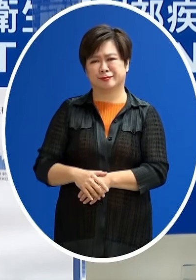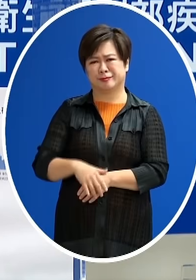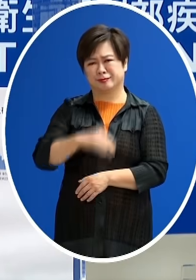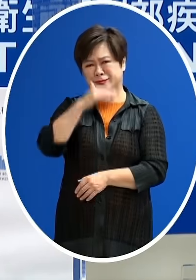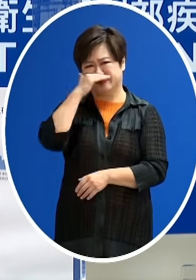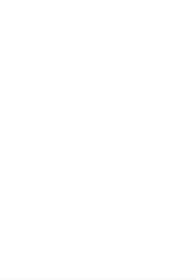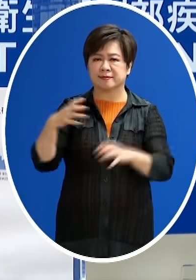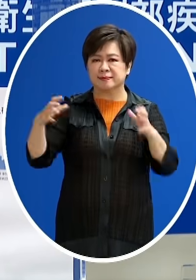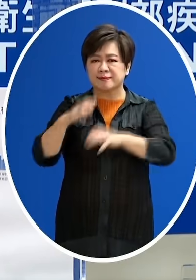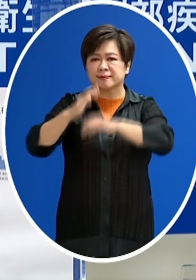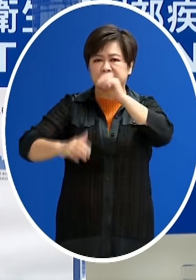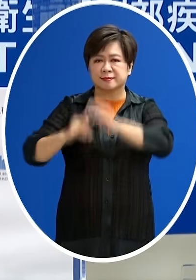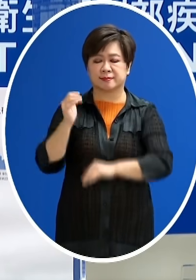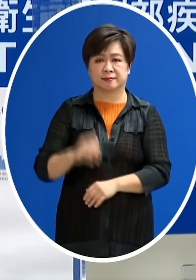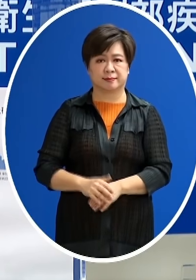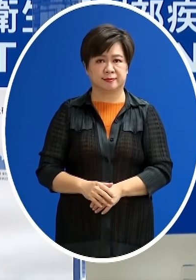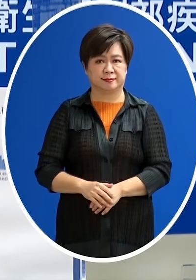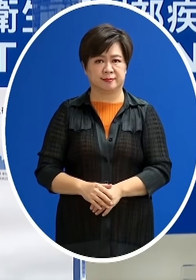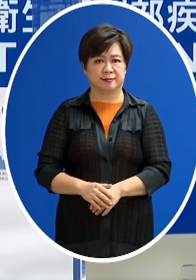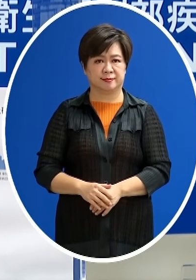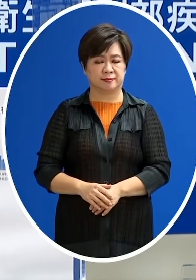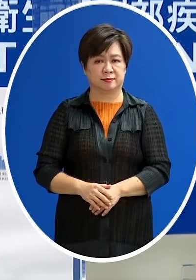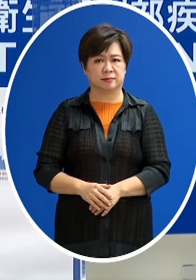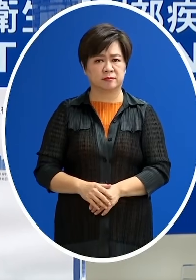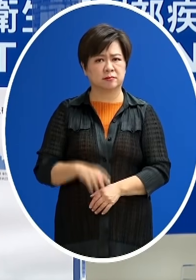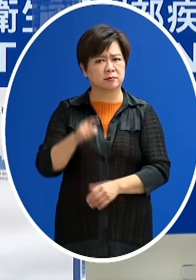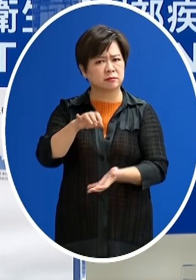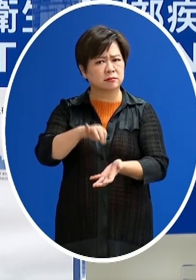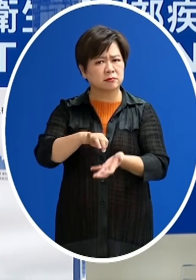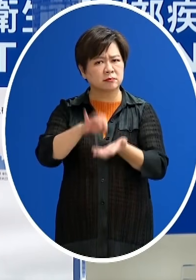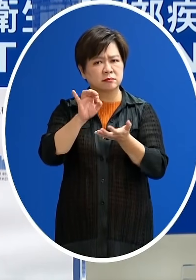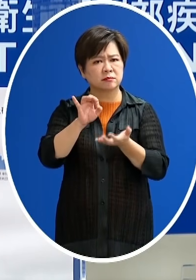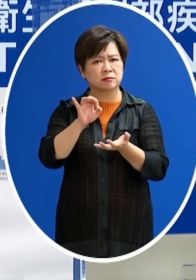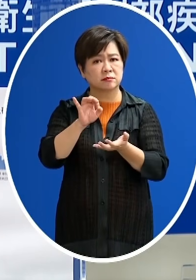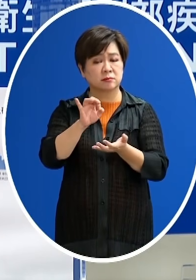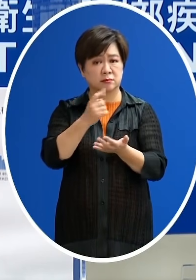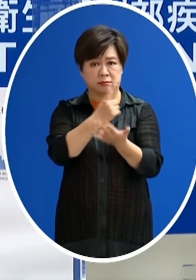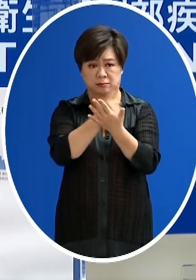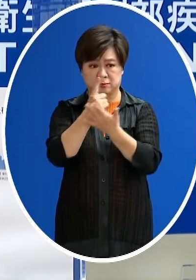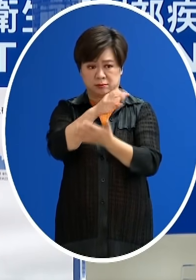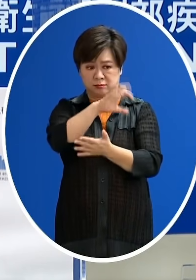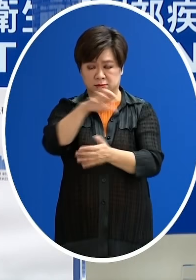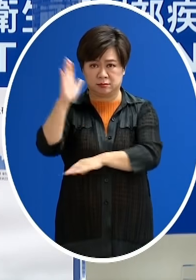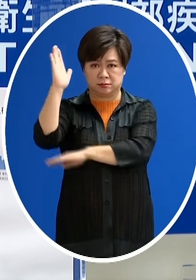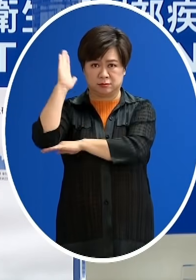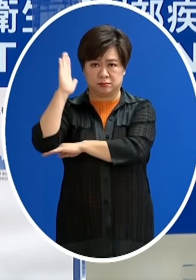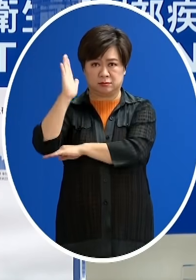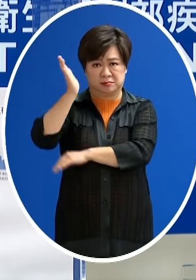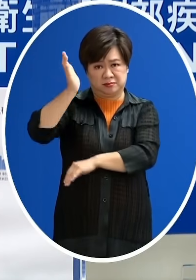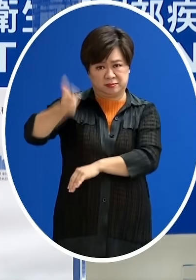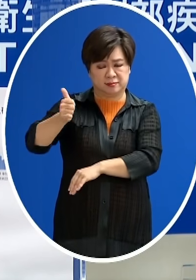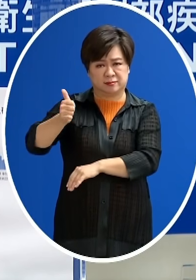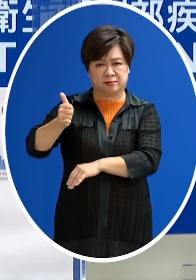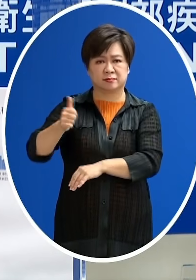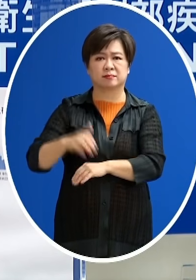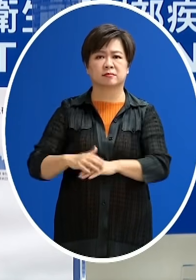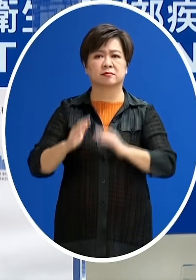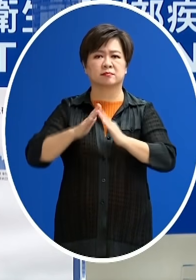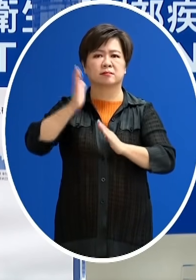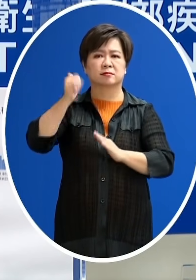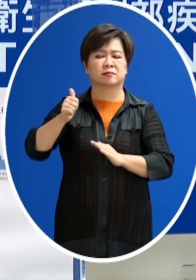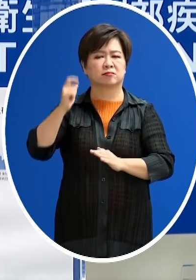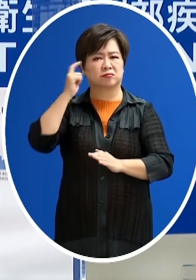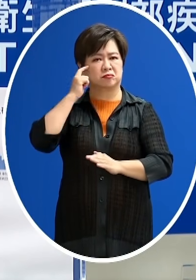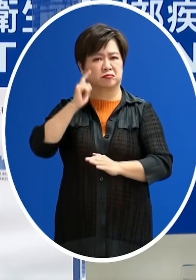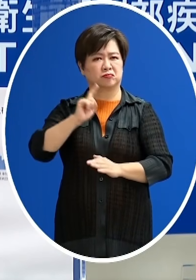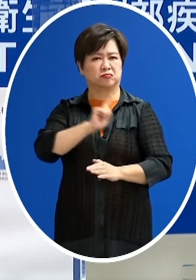嘛。那刚刚讲那个东西，就是每一个地方政府的首长哈，他自己认为他做得